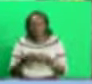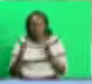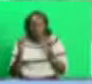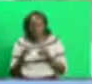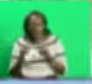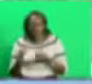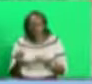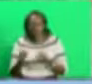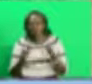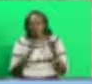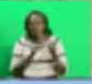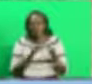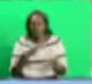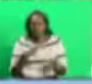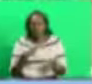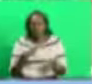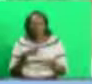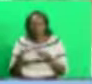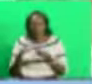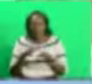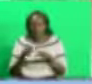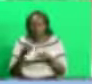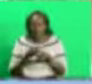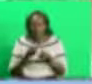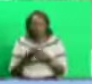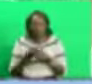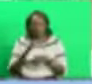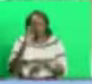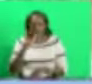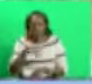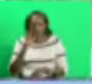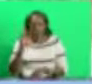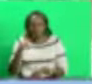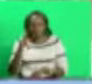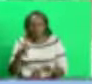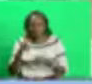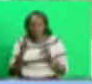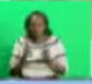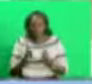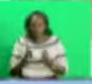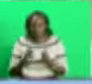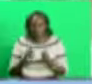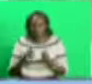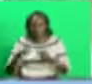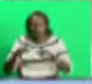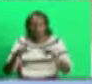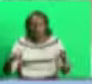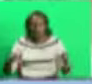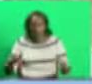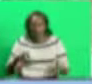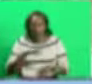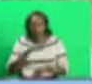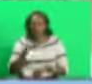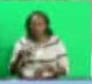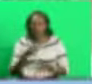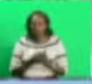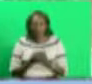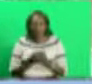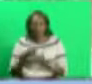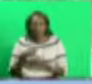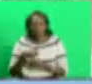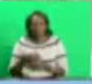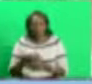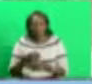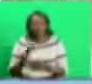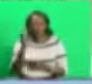kuondoka. Sasa ninasanya material kutokana na kupakia watu rangi. Ninashika contract. Proti mzima nashikaga maybe kama hii. Kuweka